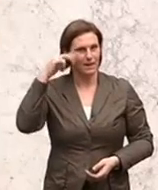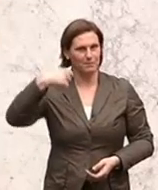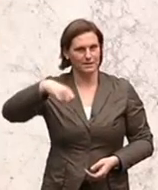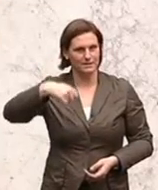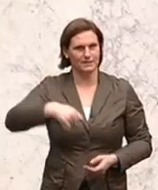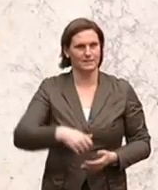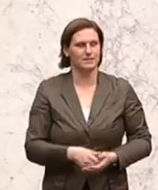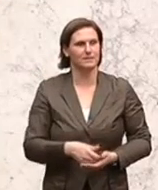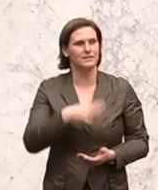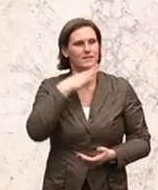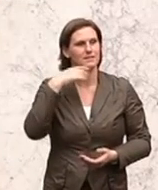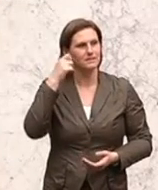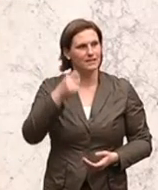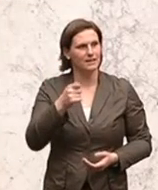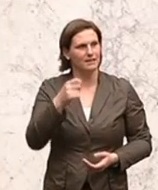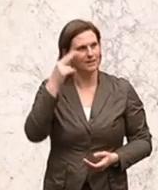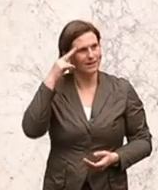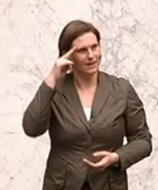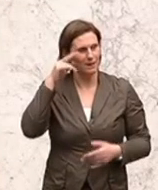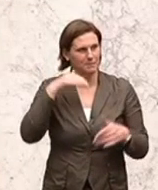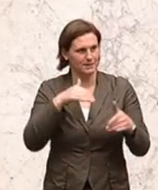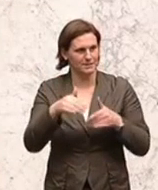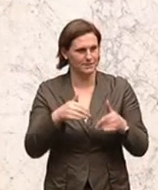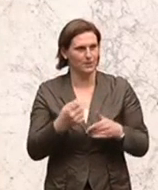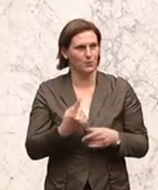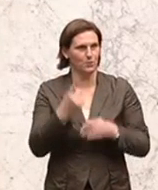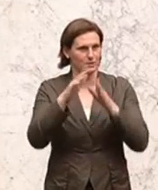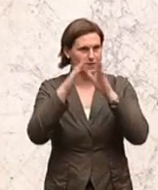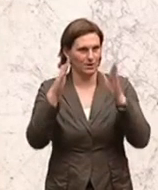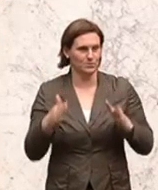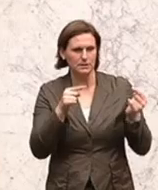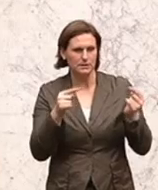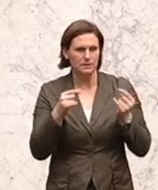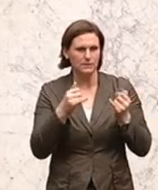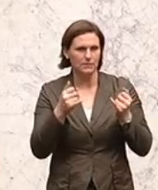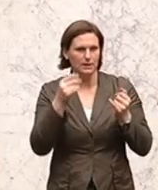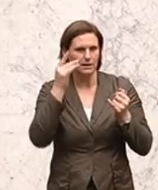Nikolaus Alm, Kultursprecher der Neos, ist am Wort. Hohes Haus.